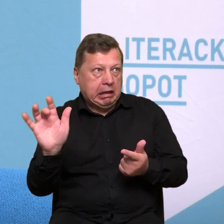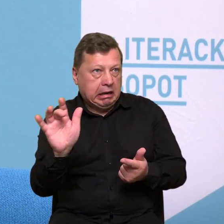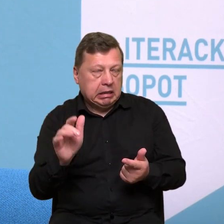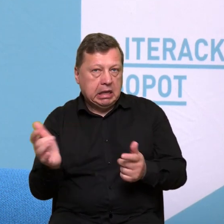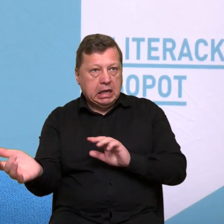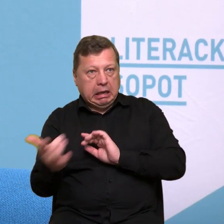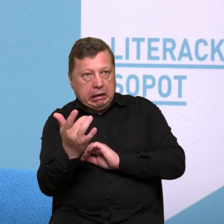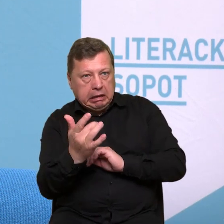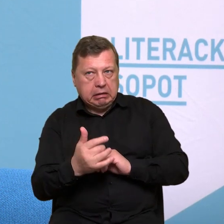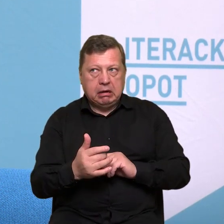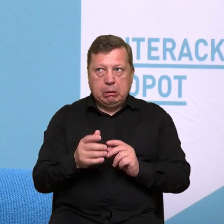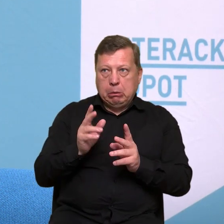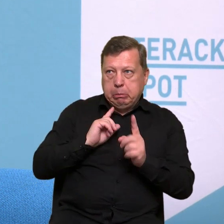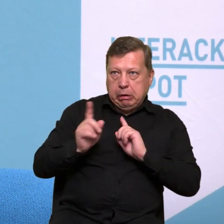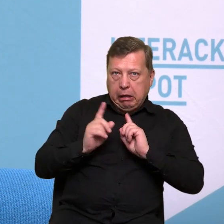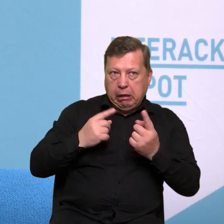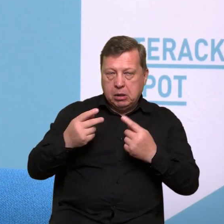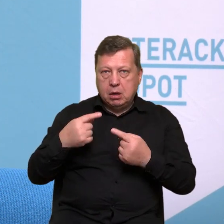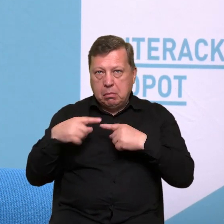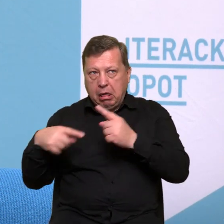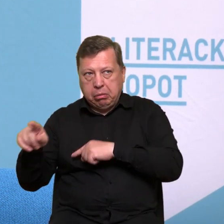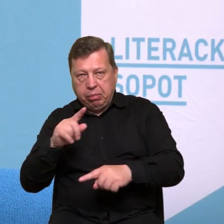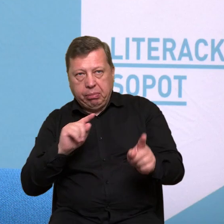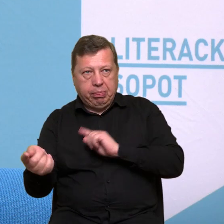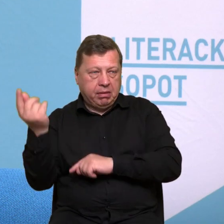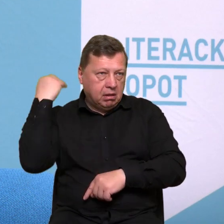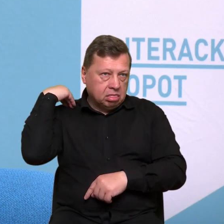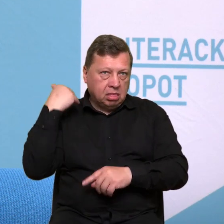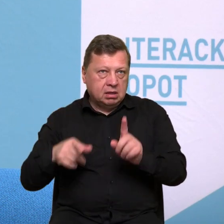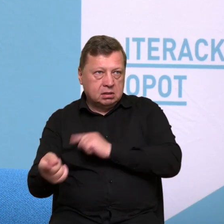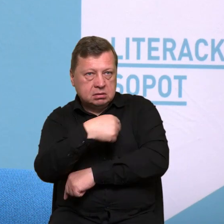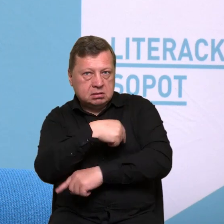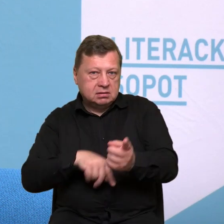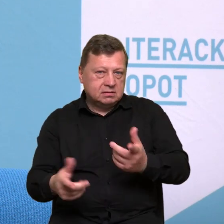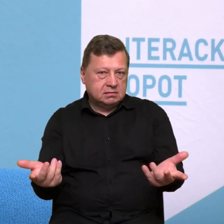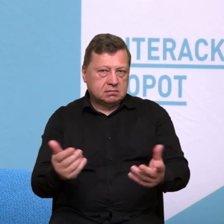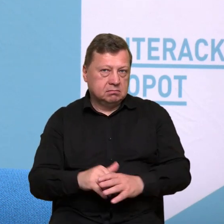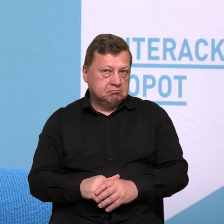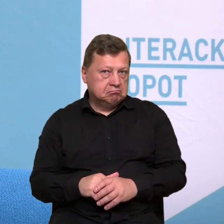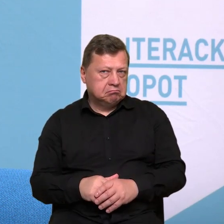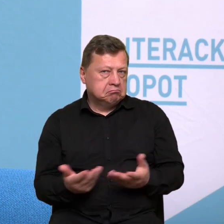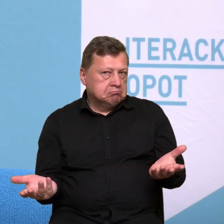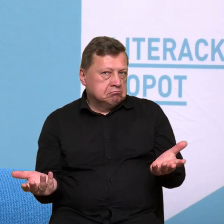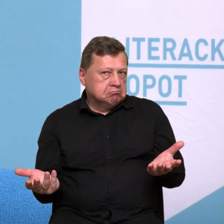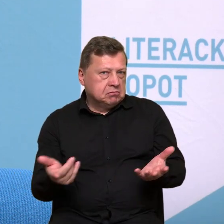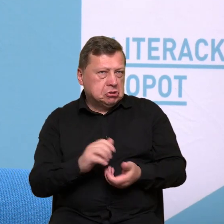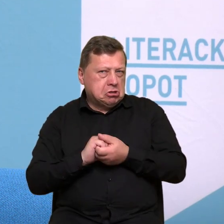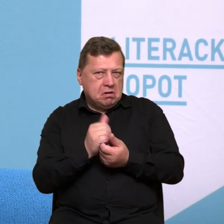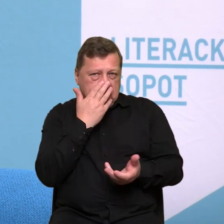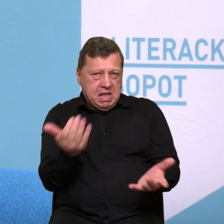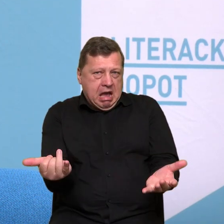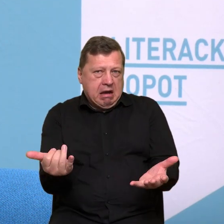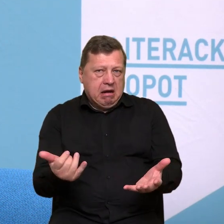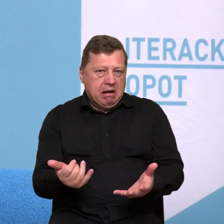krytykujemy się, plotkujemy o sobie albo za swoimi plecami. Jak to jest z tą